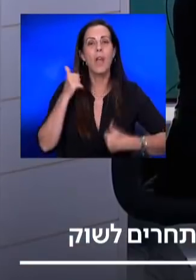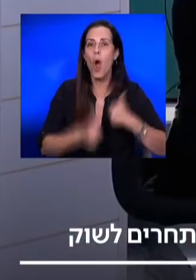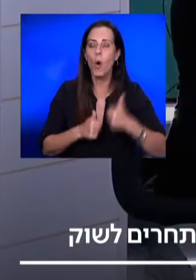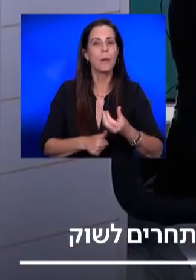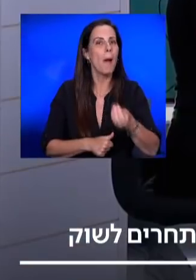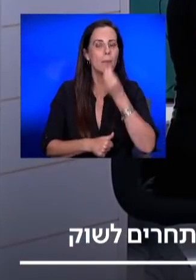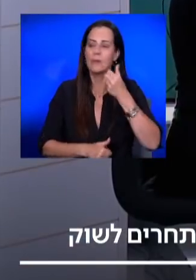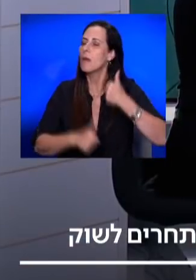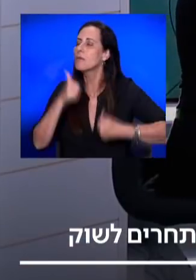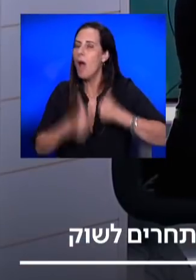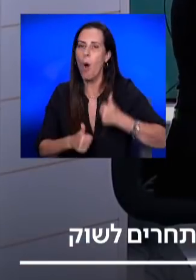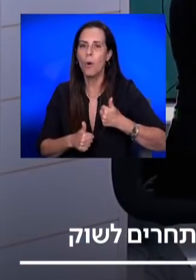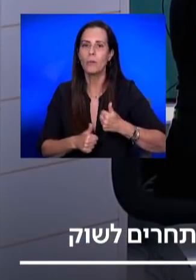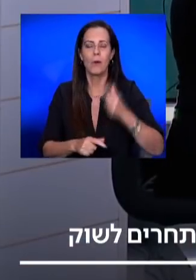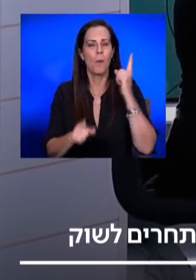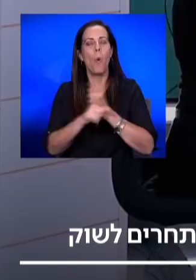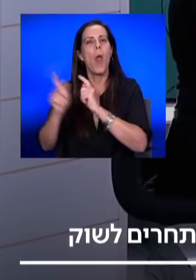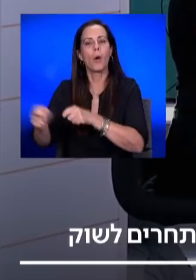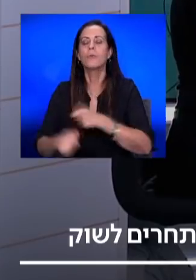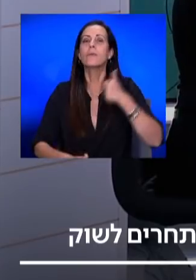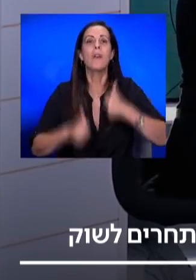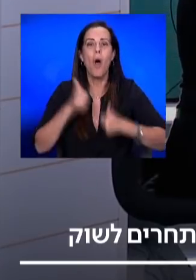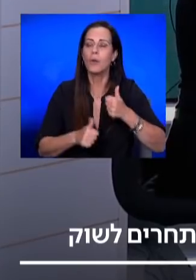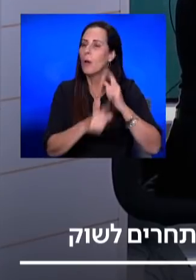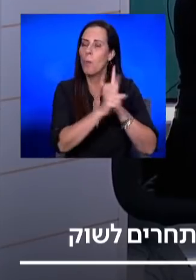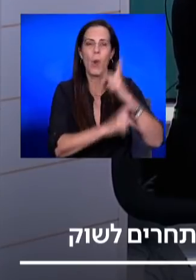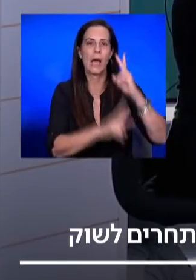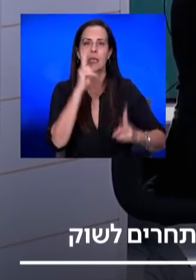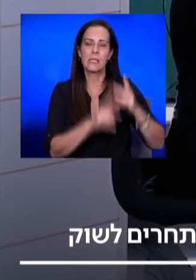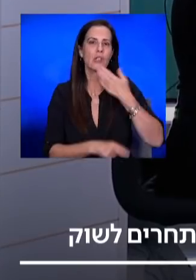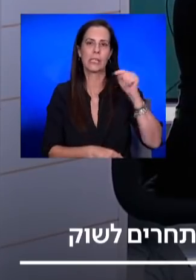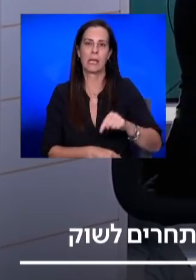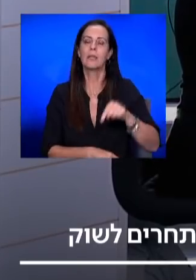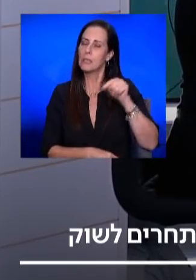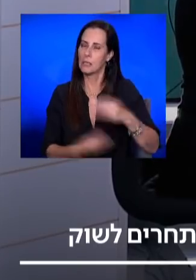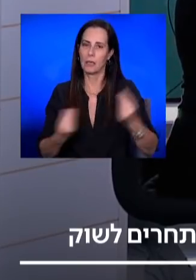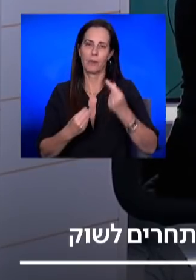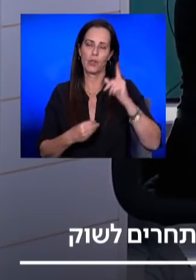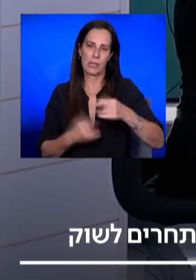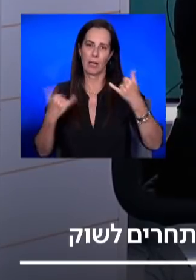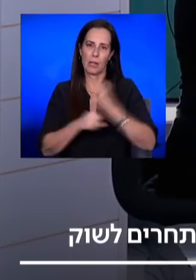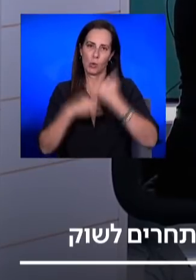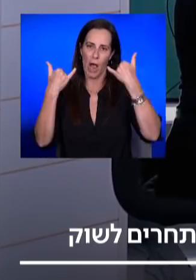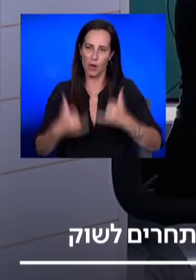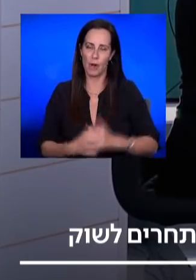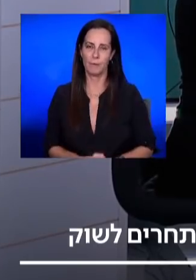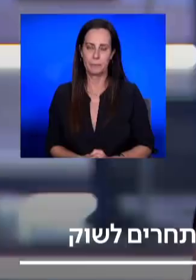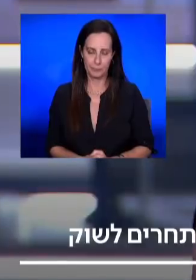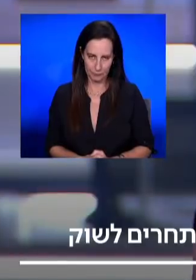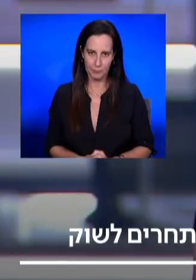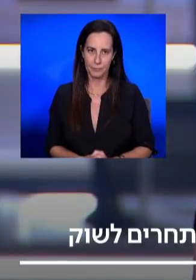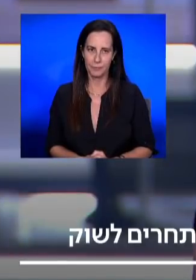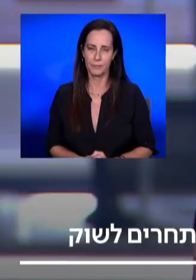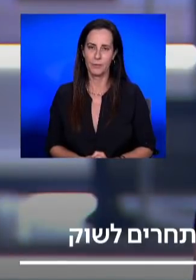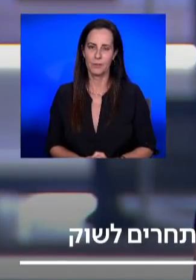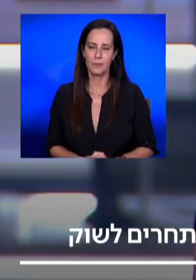במזון, תחרות אל מול החקלאים, תחרות אל מול התעשייה המקומית, זה צו השעה כרגע. עורכת הדין אלפרין, מיכל